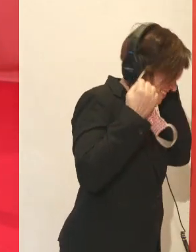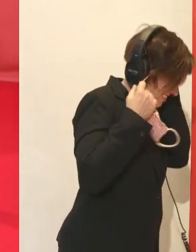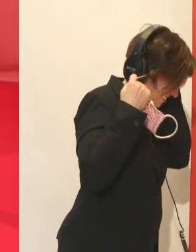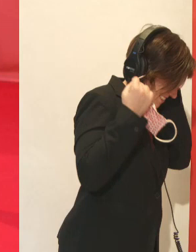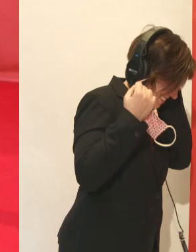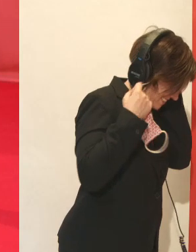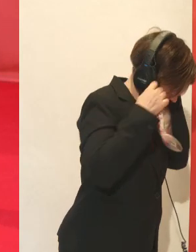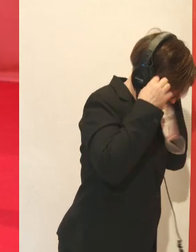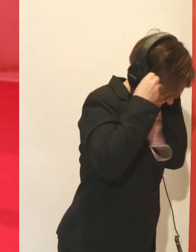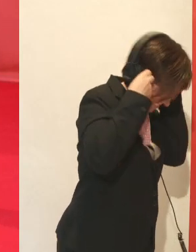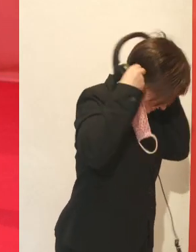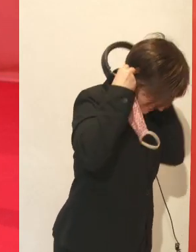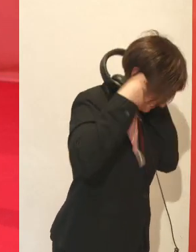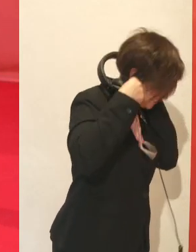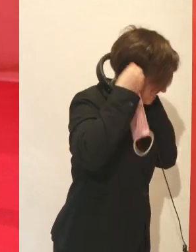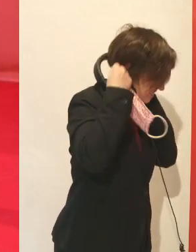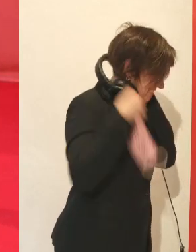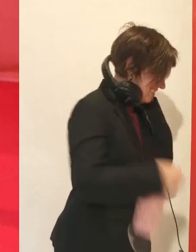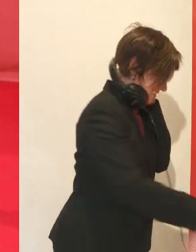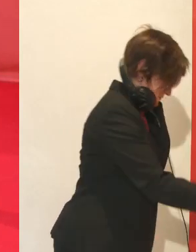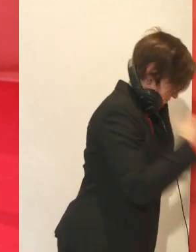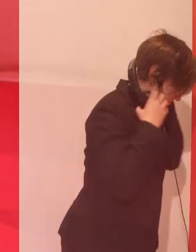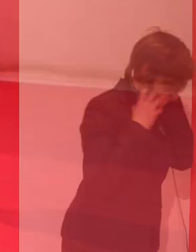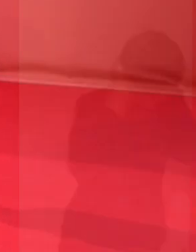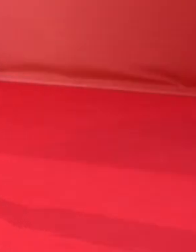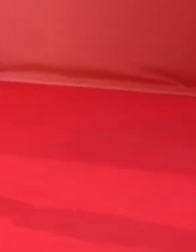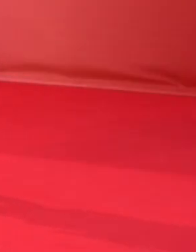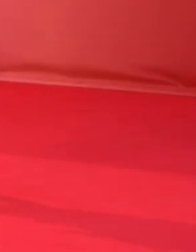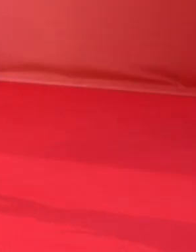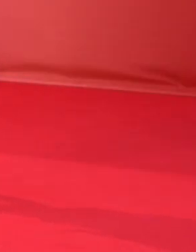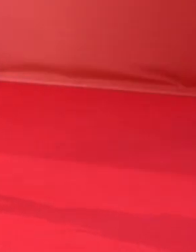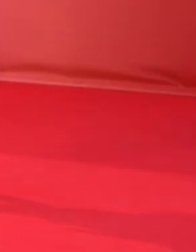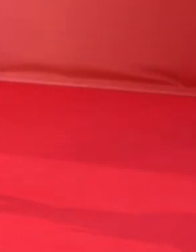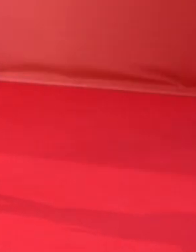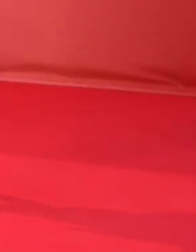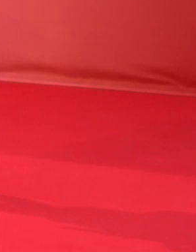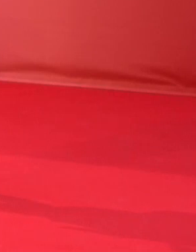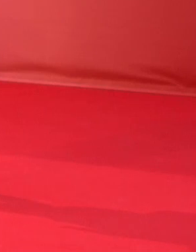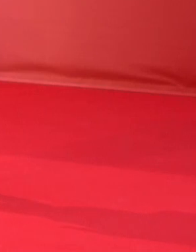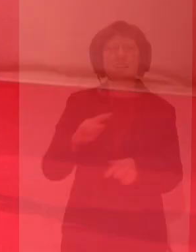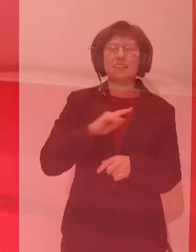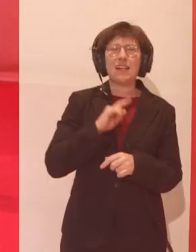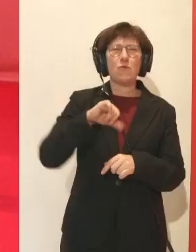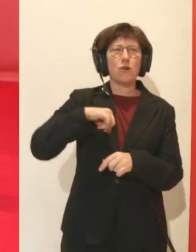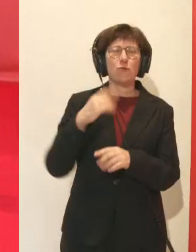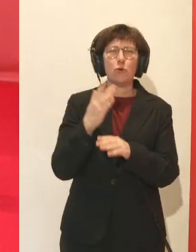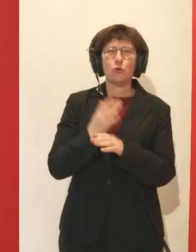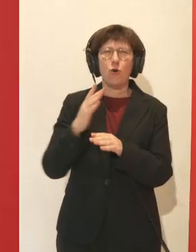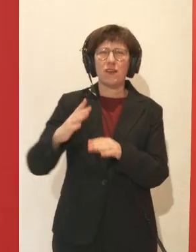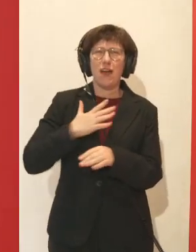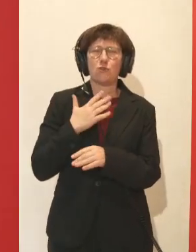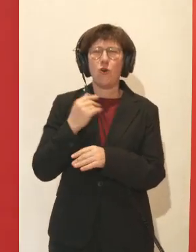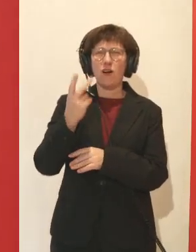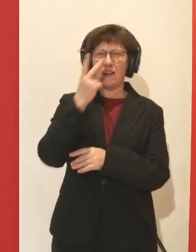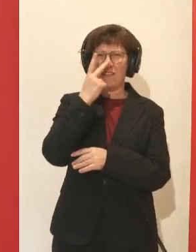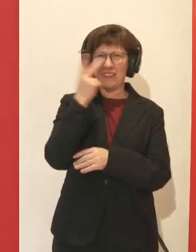ich finde es auch sehr beeindruckend, hier die Kulisse, als ich das zum ersten Mal gesehen habe. Was waren so deine ersten Gedanken auf dem Weg hierher und auch als du hier